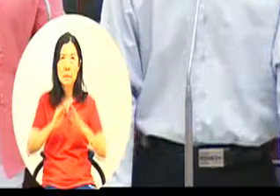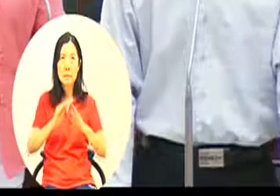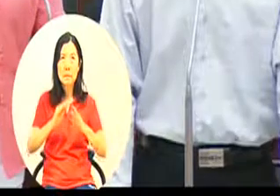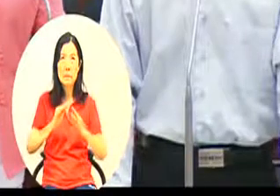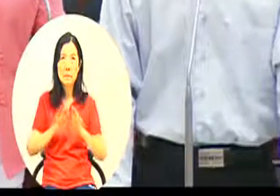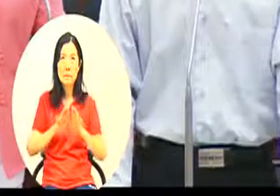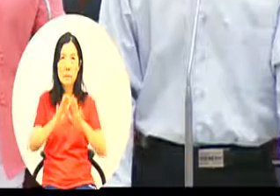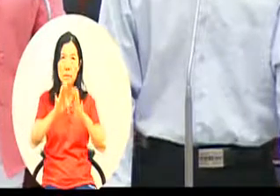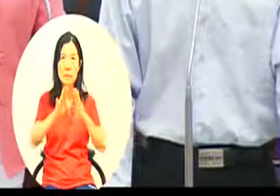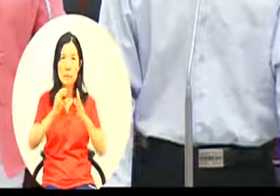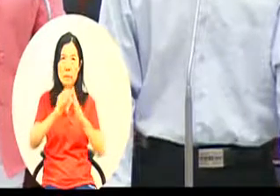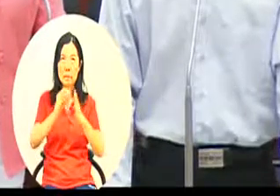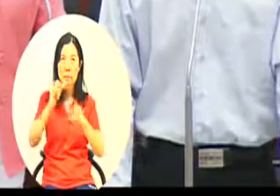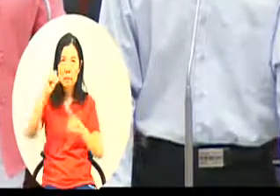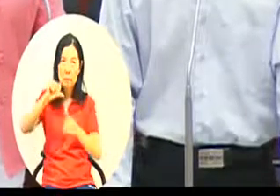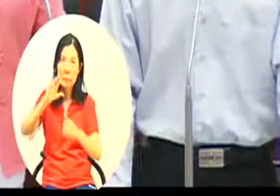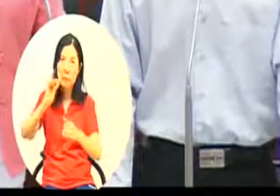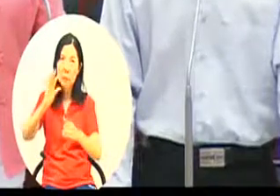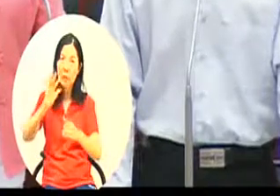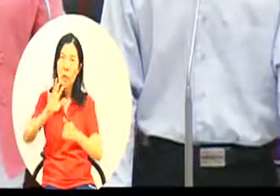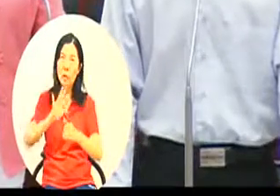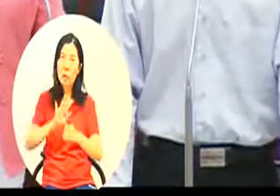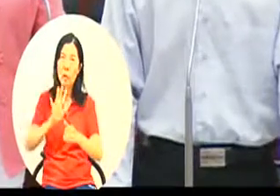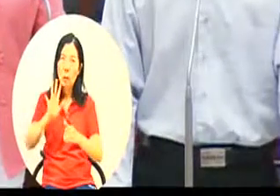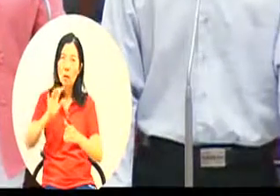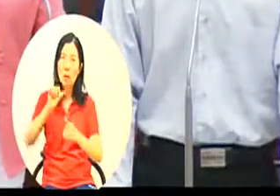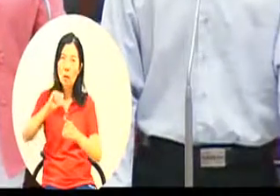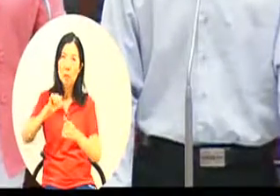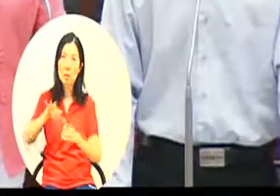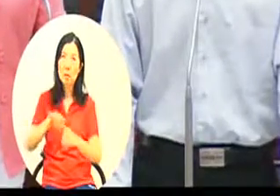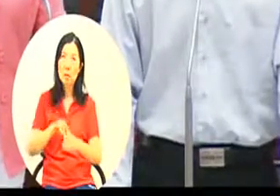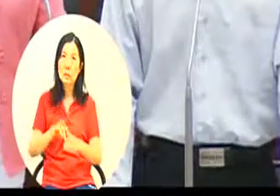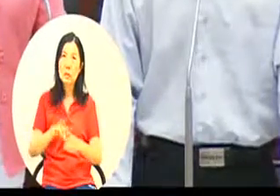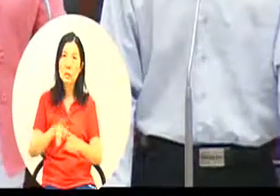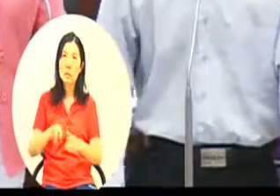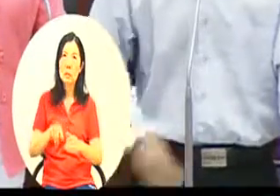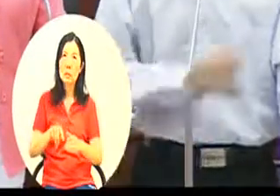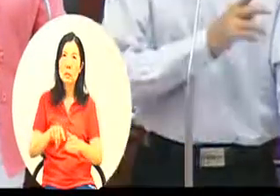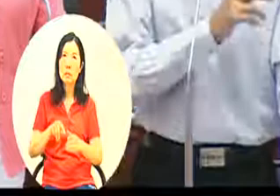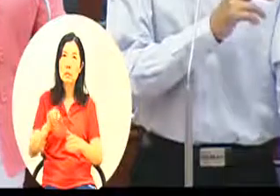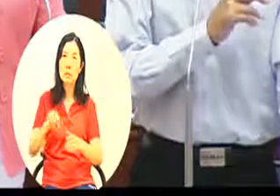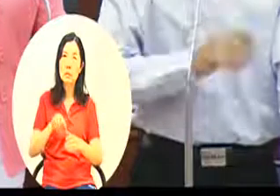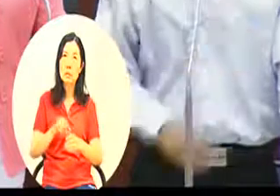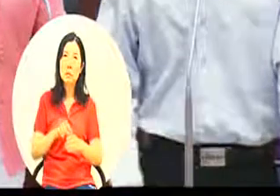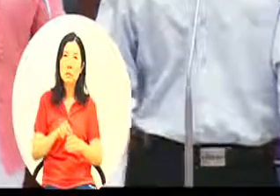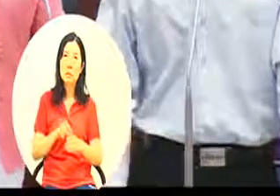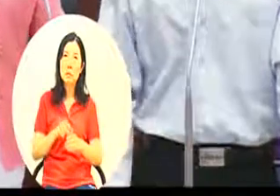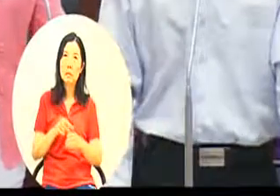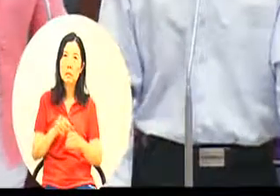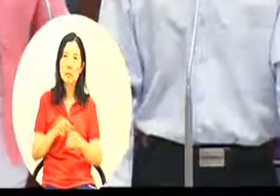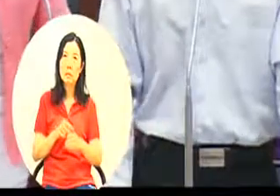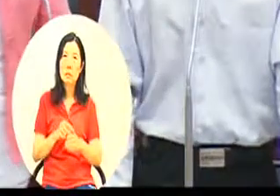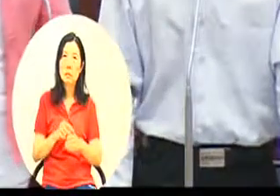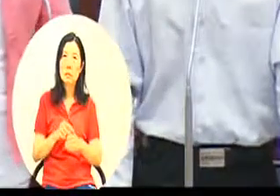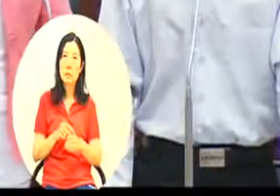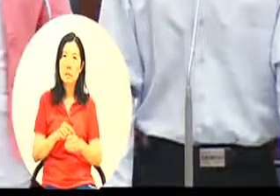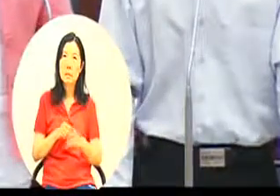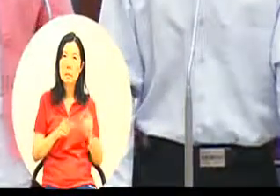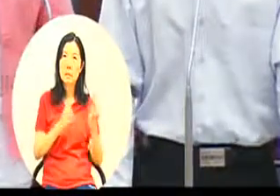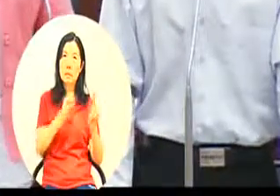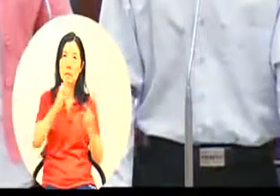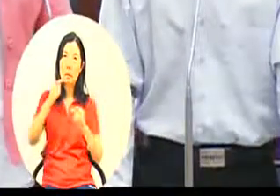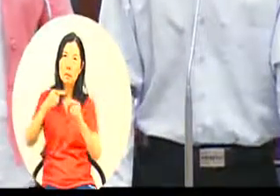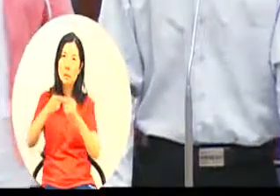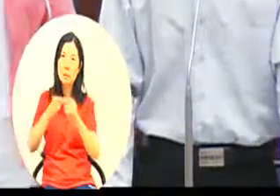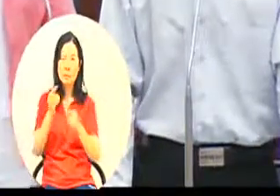有罚款吗？啊， 有这个部分在总共在